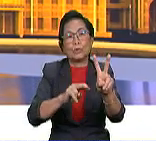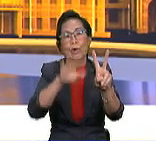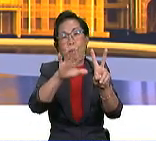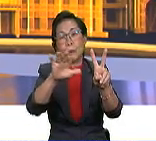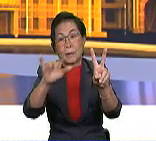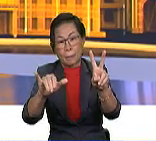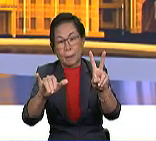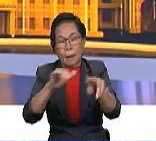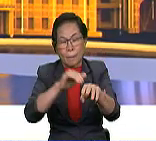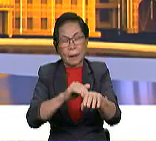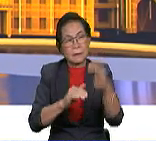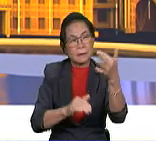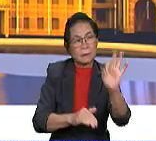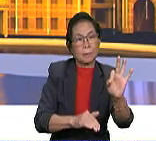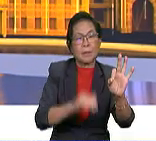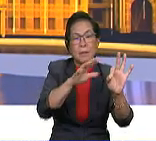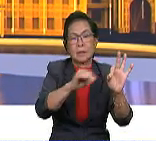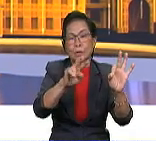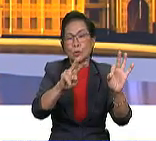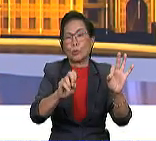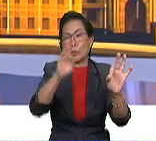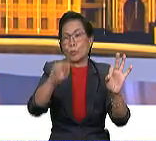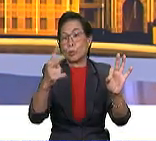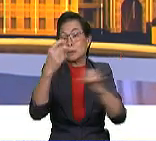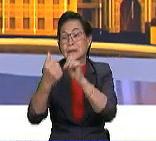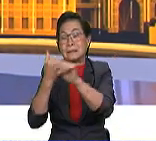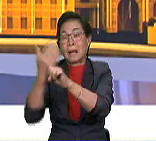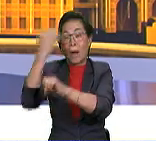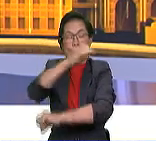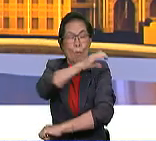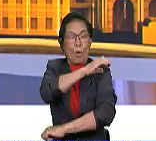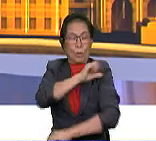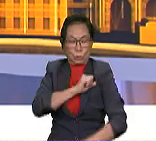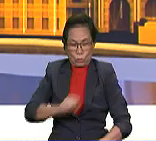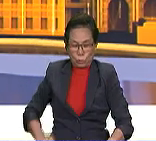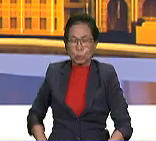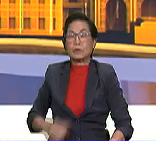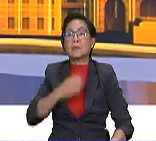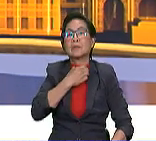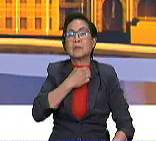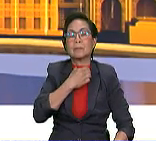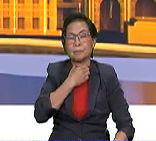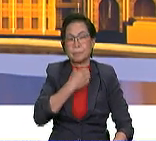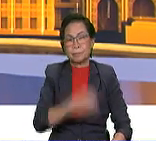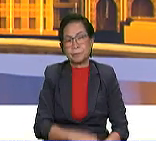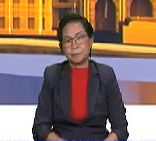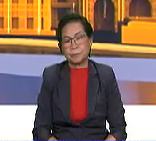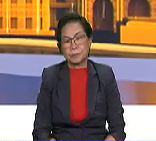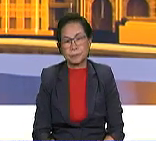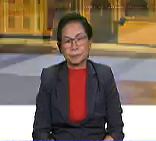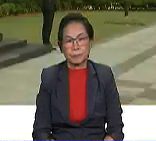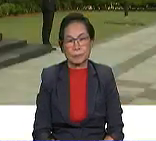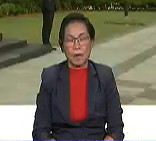256 pada 19 dan 20 Februari tahun lalu yang dipengaruhi konsultan perak Sutan nasrifah